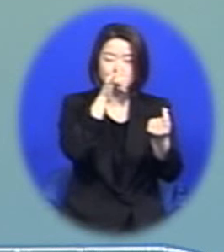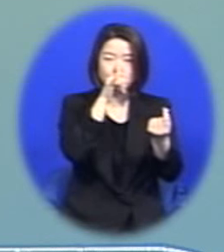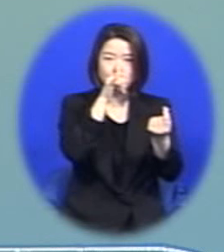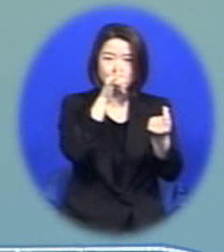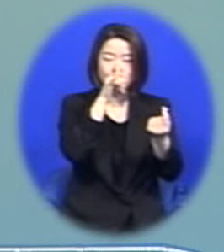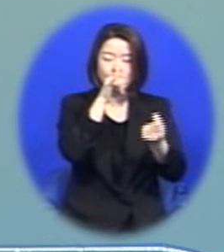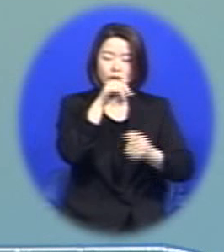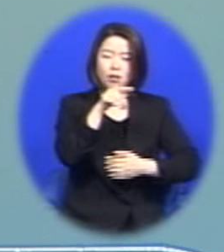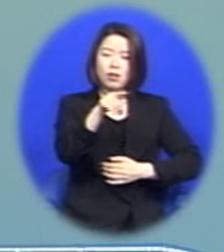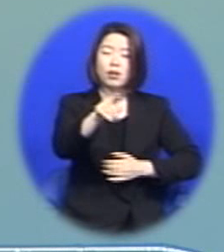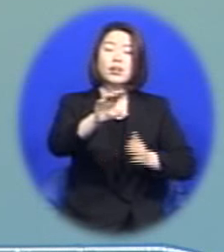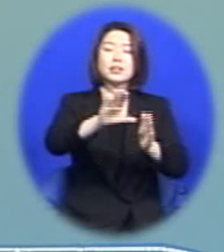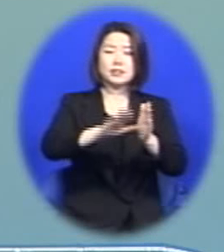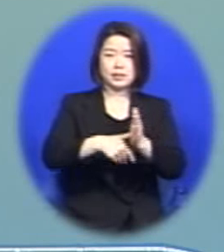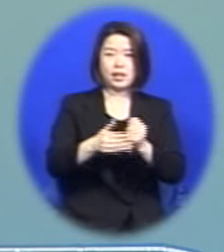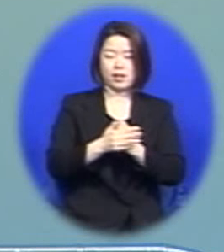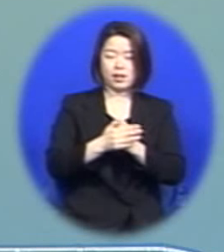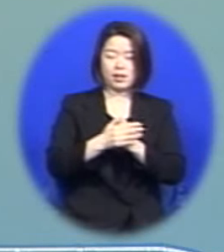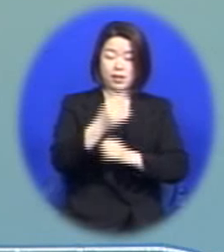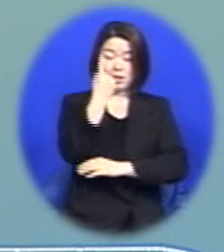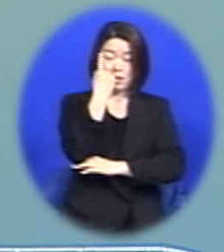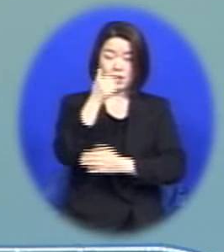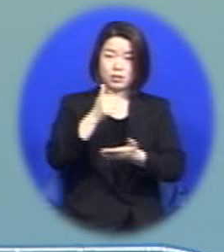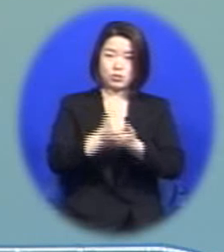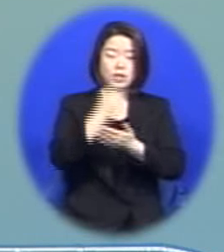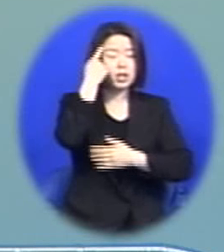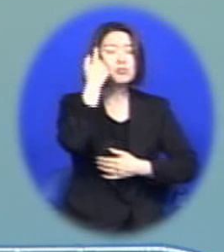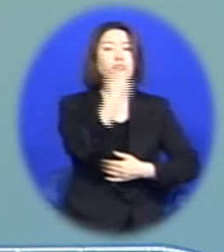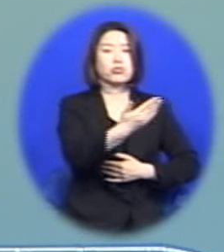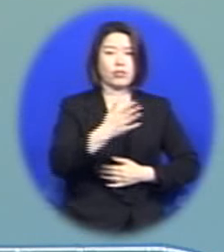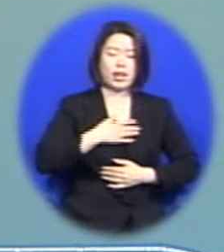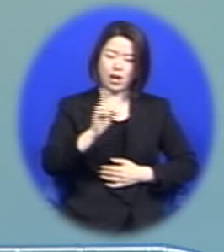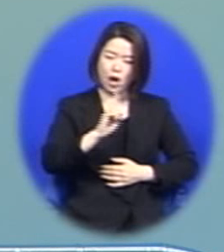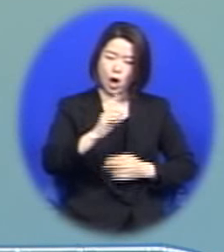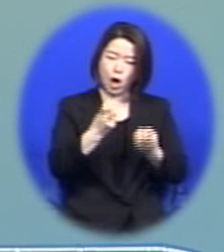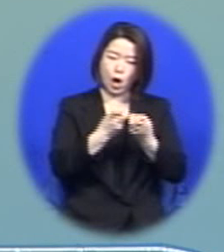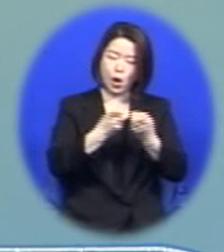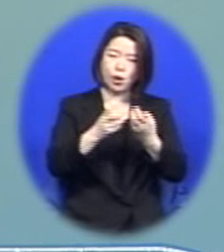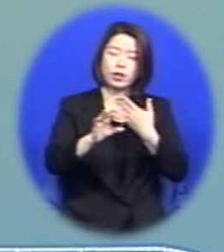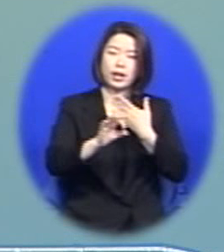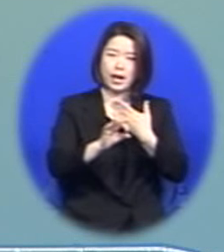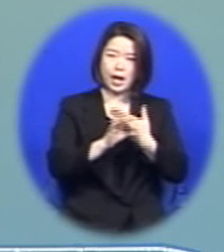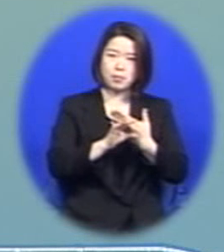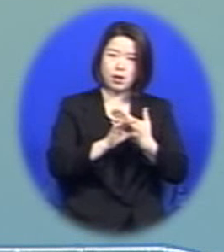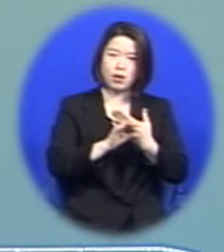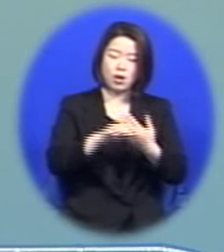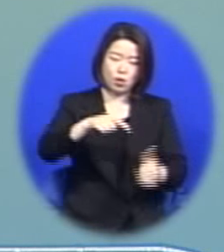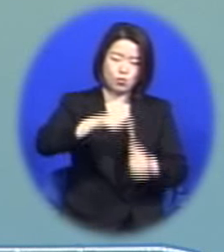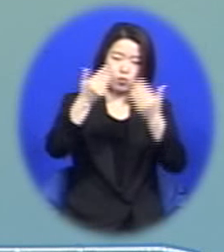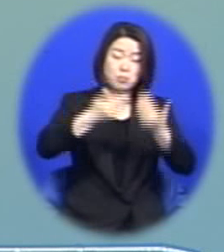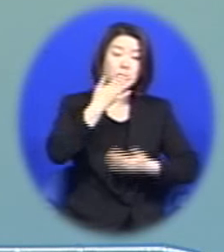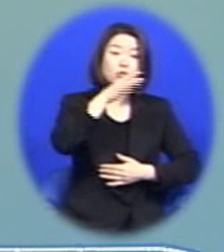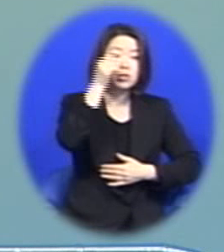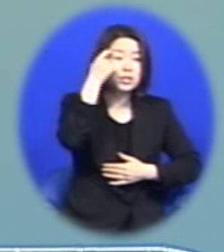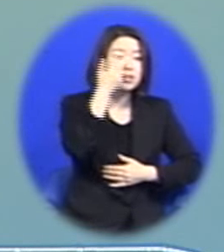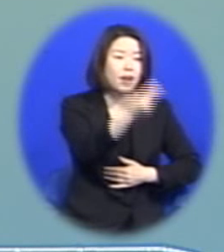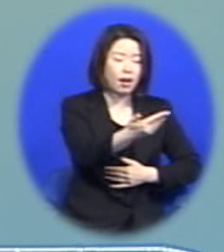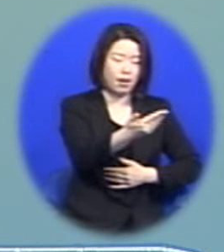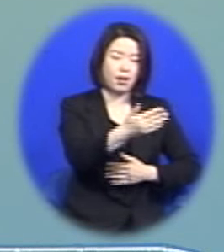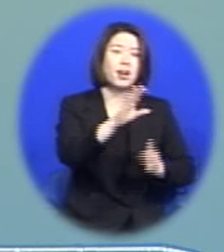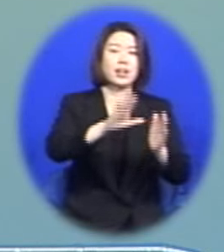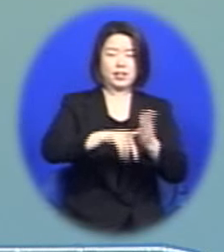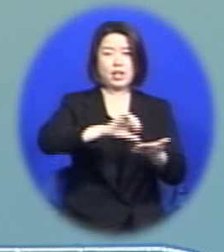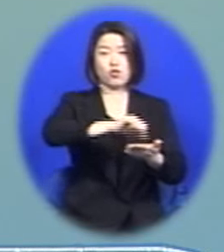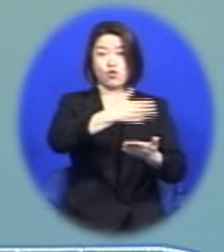어떻게 내가 구원을 받을 일까 그때 사도 바울이 유명한 말씀을 하십니다 주 예수를 믿으라 그리하면 너와